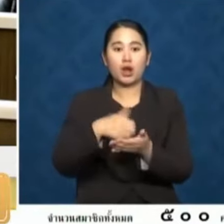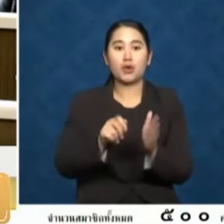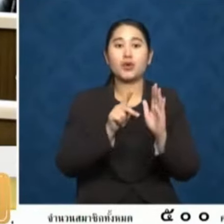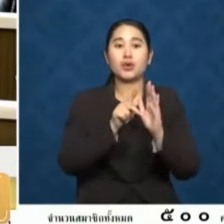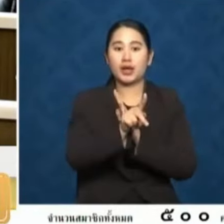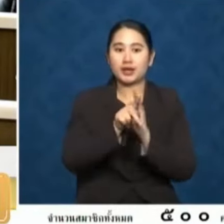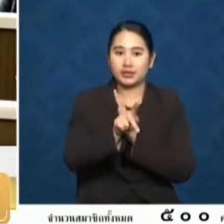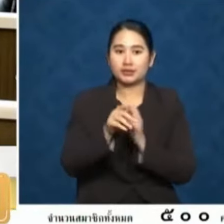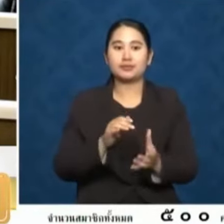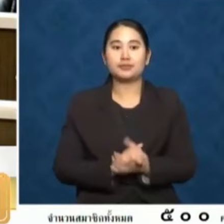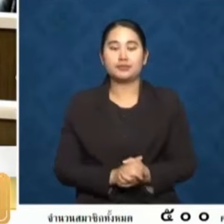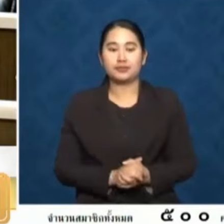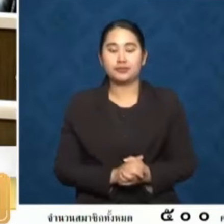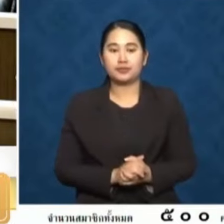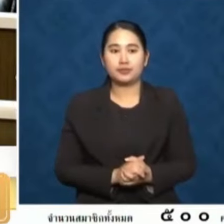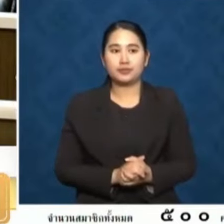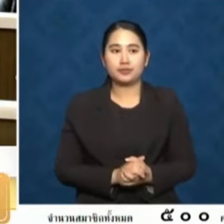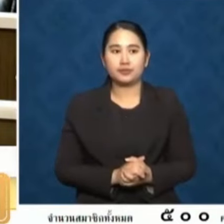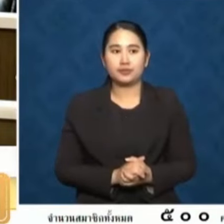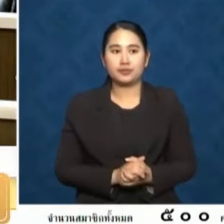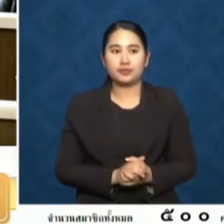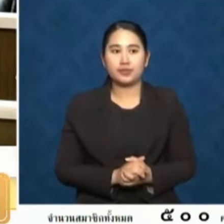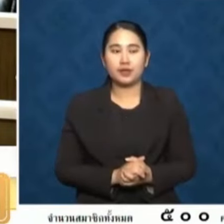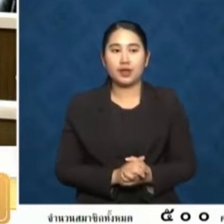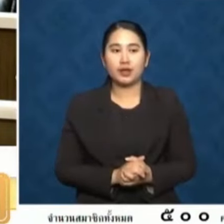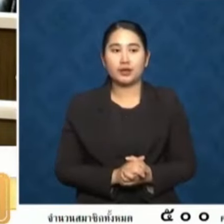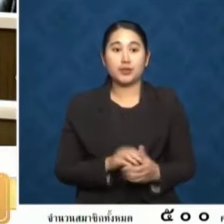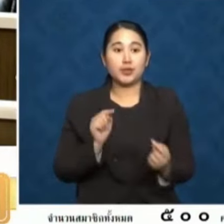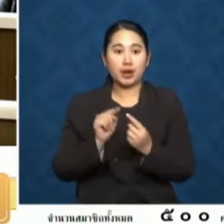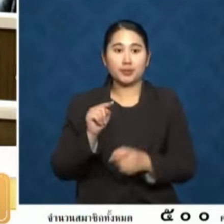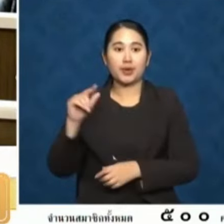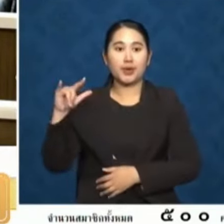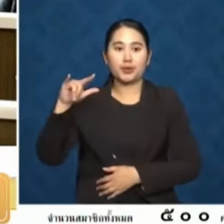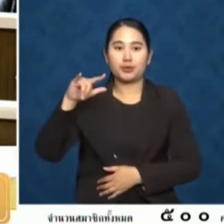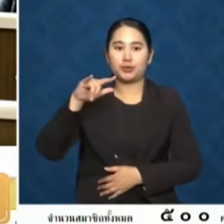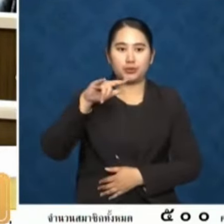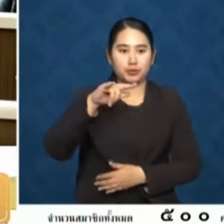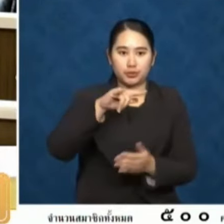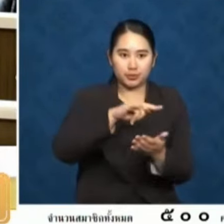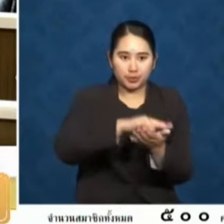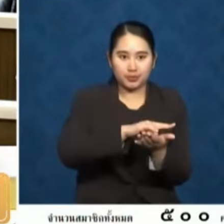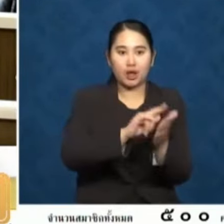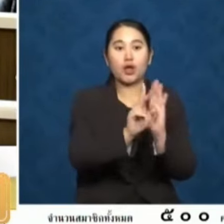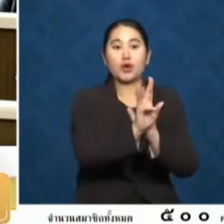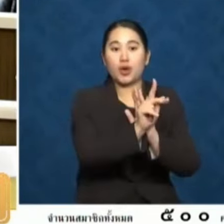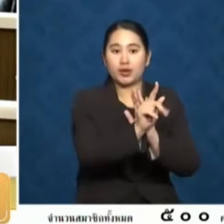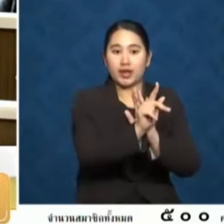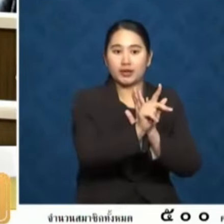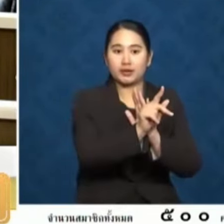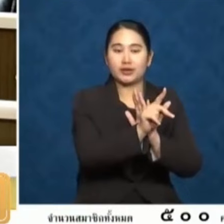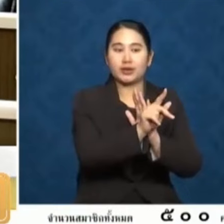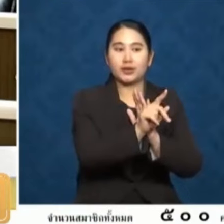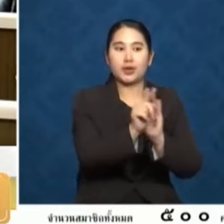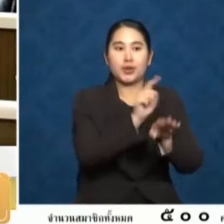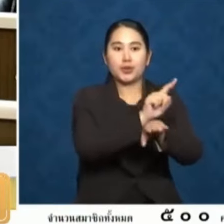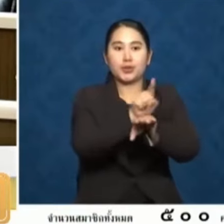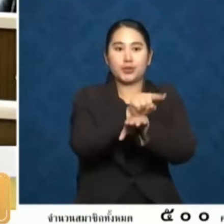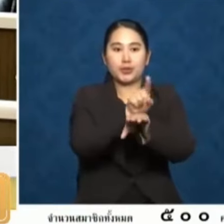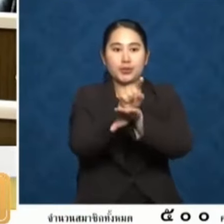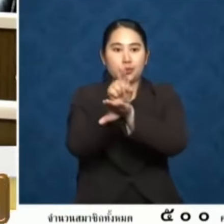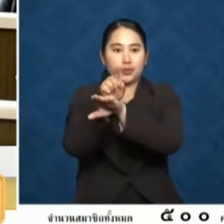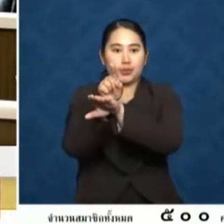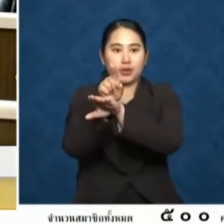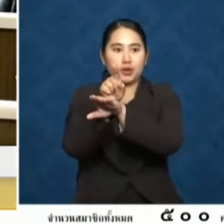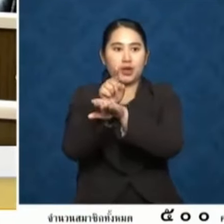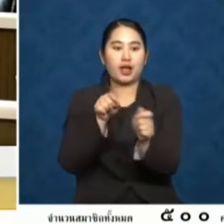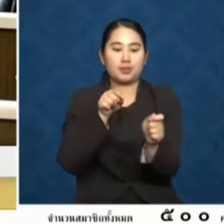ฬสินธุ์เนี่ยท่านต้องนั่งเครื่องบินไปลงขอนแก่นนั่งจากคอไปลง